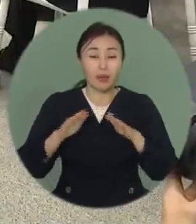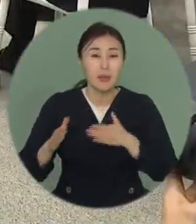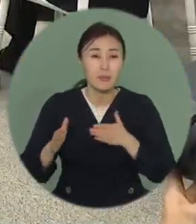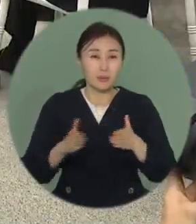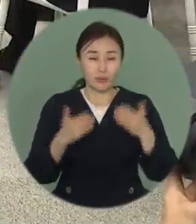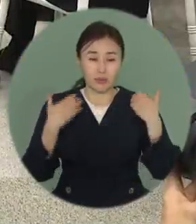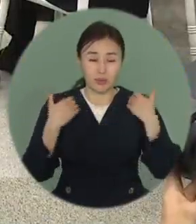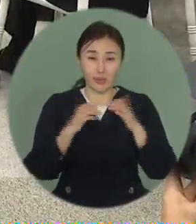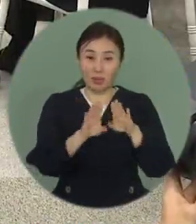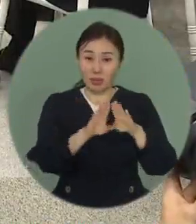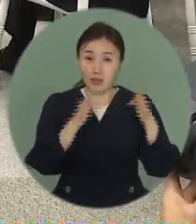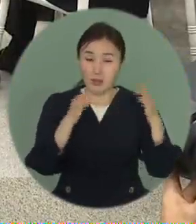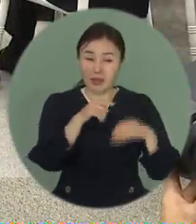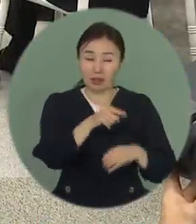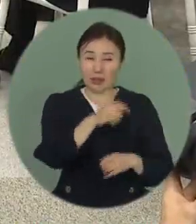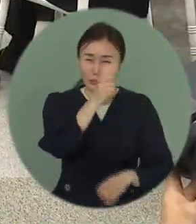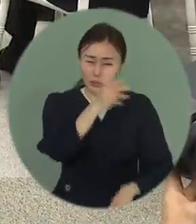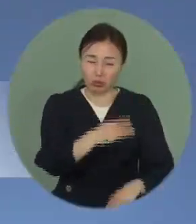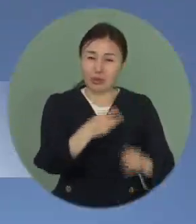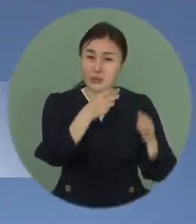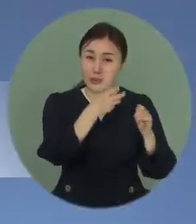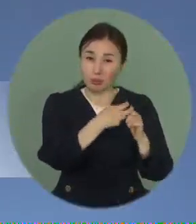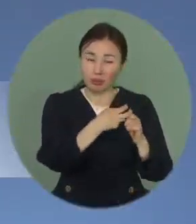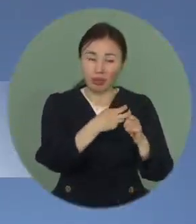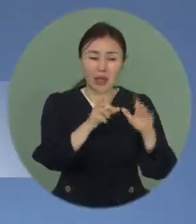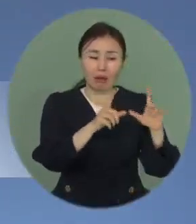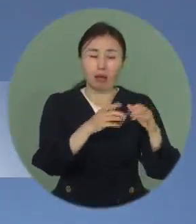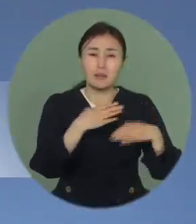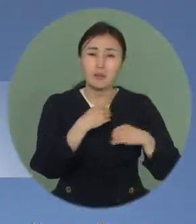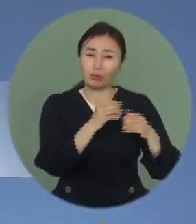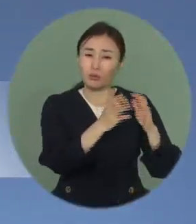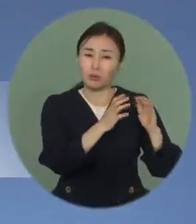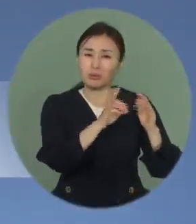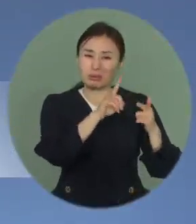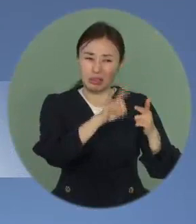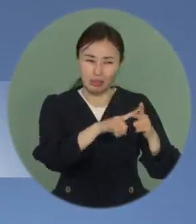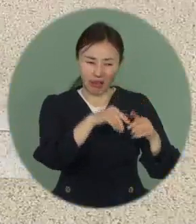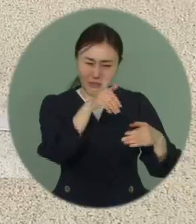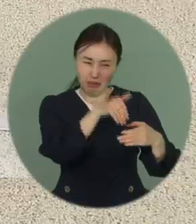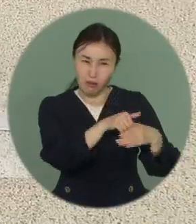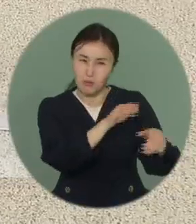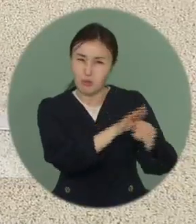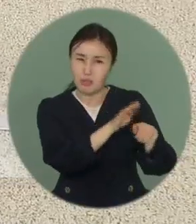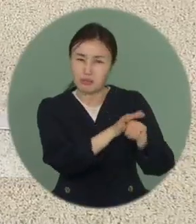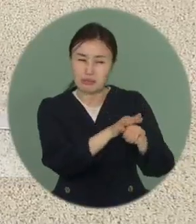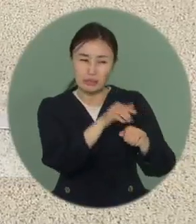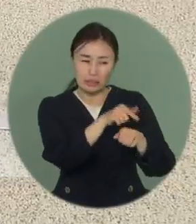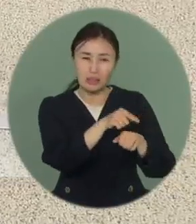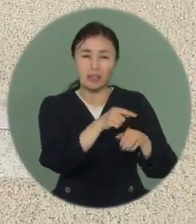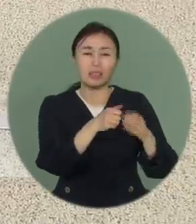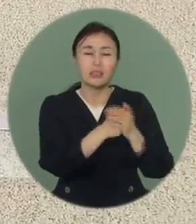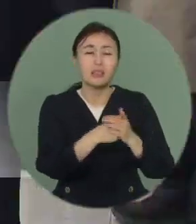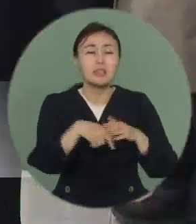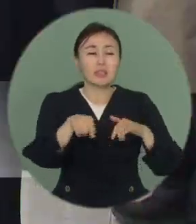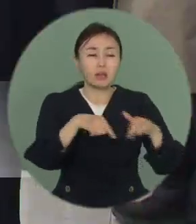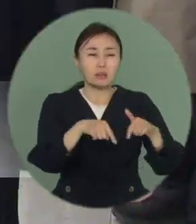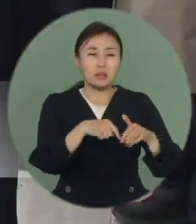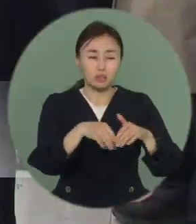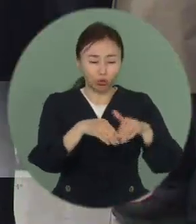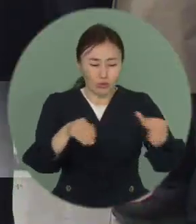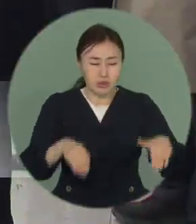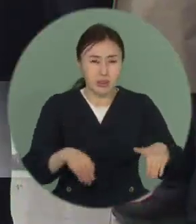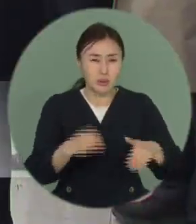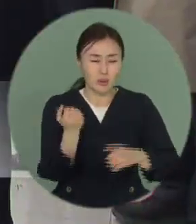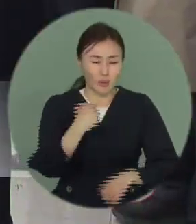열린 윤석 대통령의 20번째 민생 토론회에 대해서는 전형적인 선거 운동이라며 심각한 정치적 중립이라고